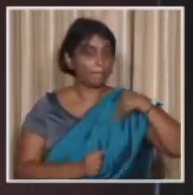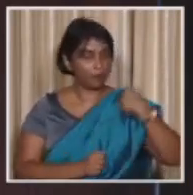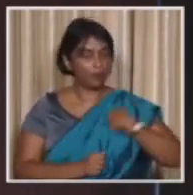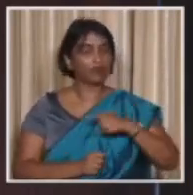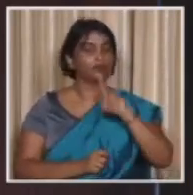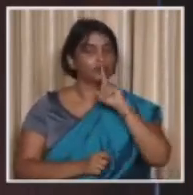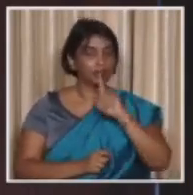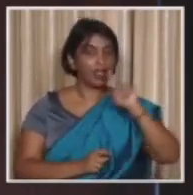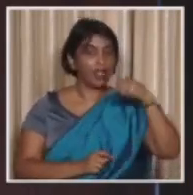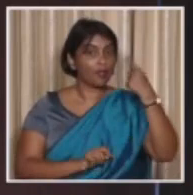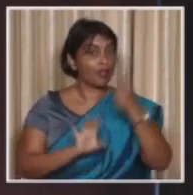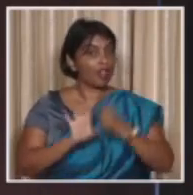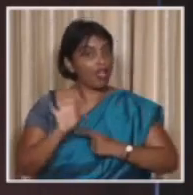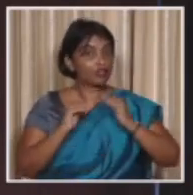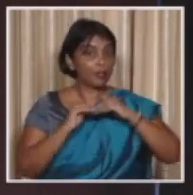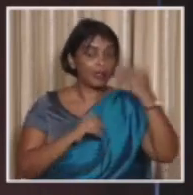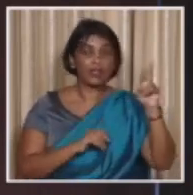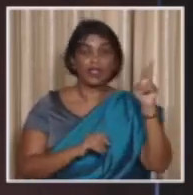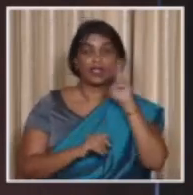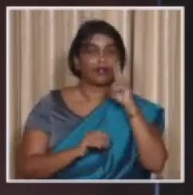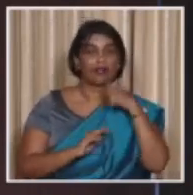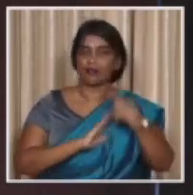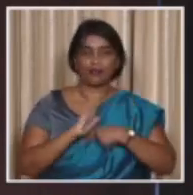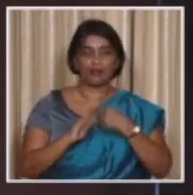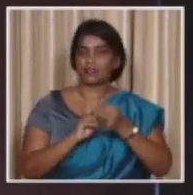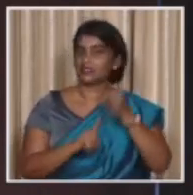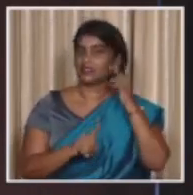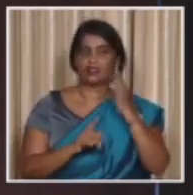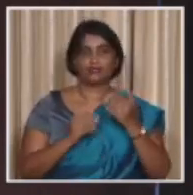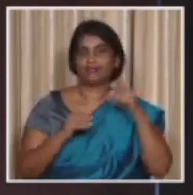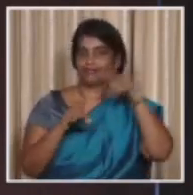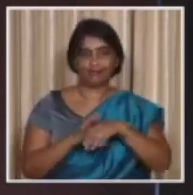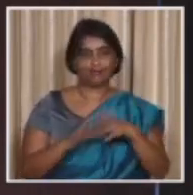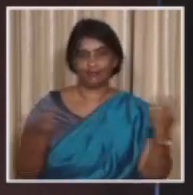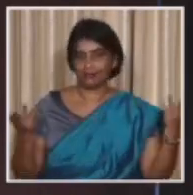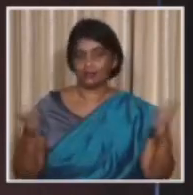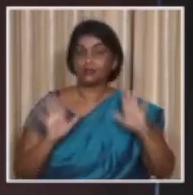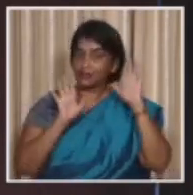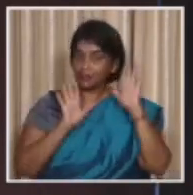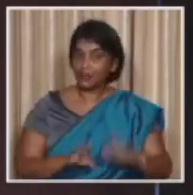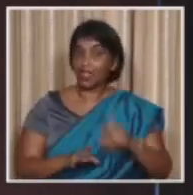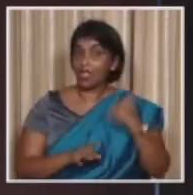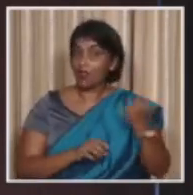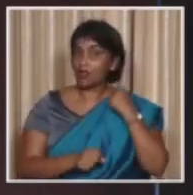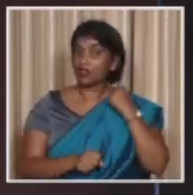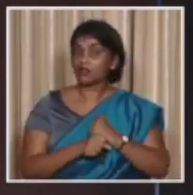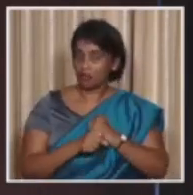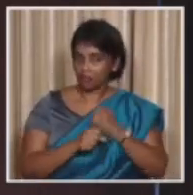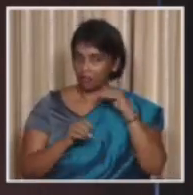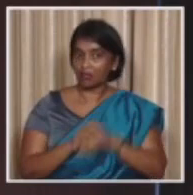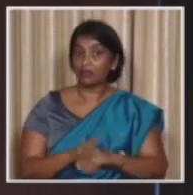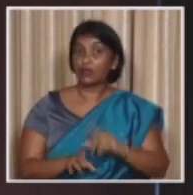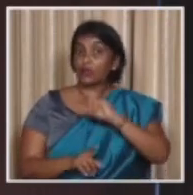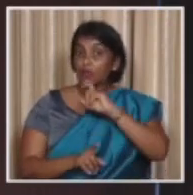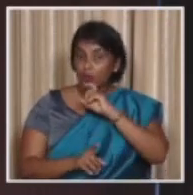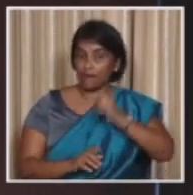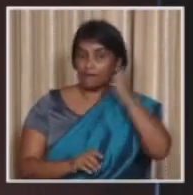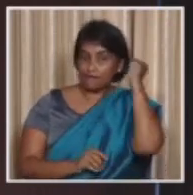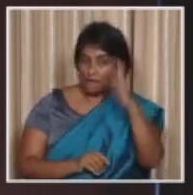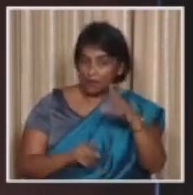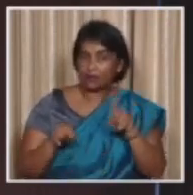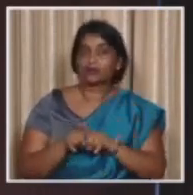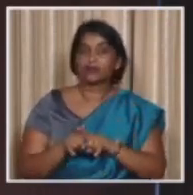කියනවා ලබන අවුරුද්දෙන් පස්සේ රනිල් වික්‍රමසිංහ මේ රටේ ජනාධිපති ධුරයේ ඉන්නේ නැහැ. ඒ නිසා අලුත් රජයක් යටතේ අධිකරණයට අපහාස